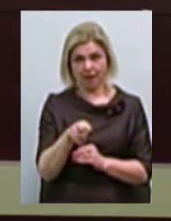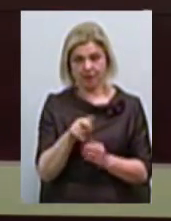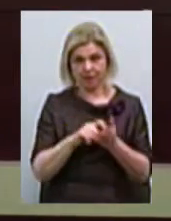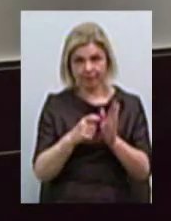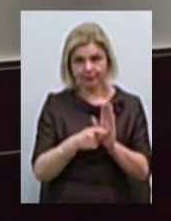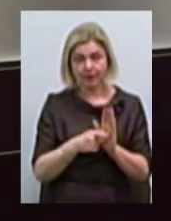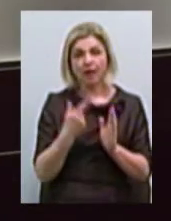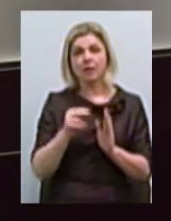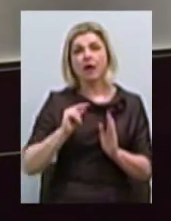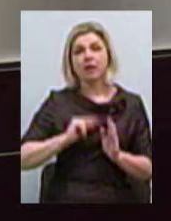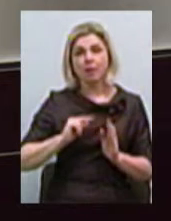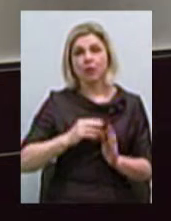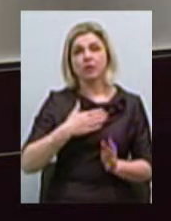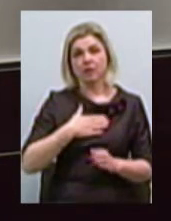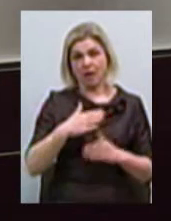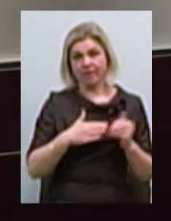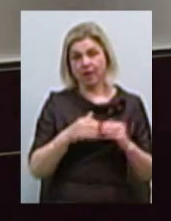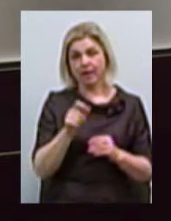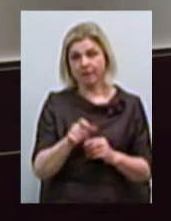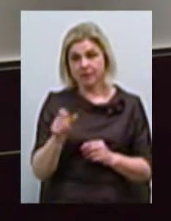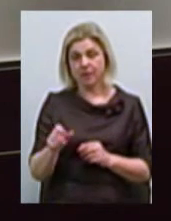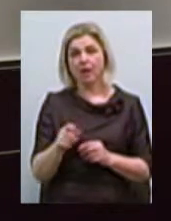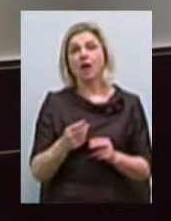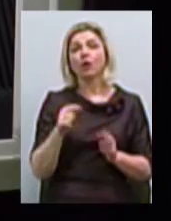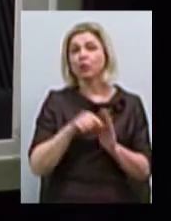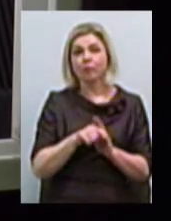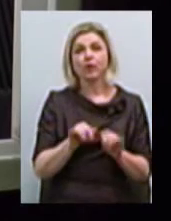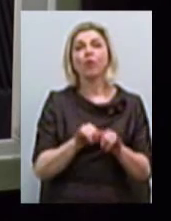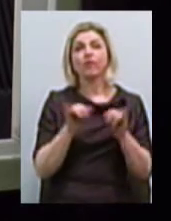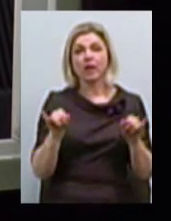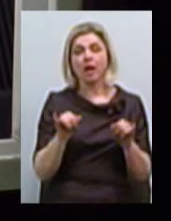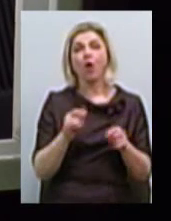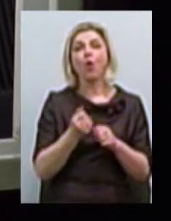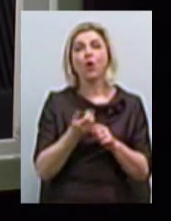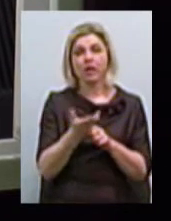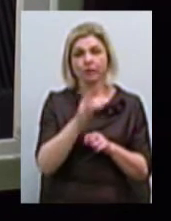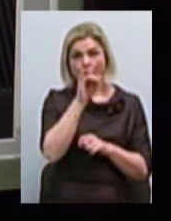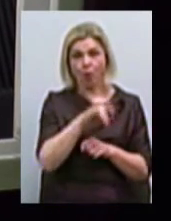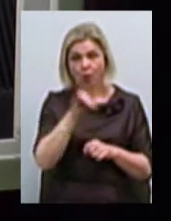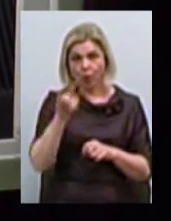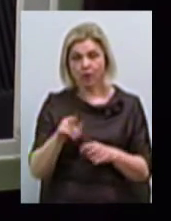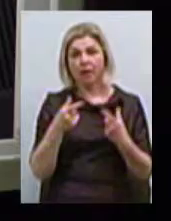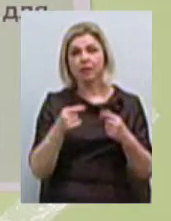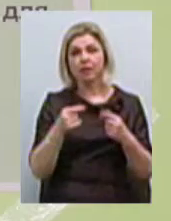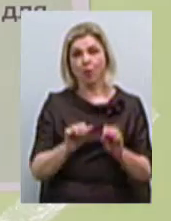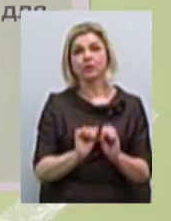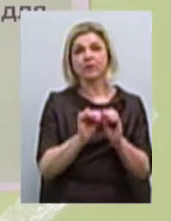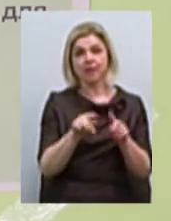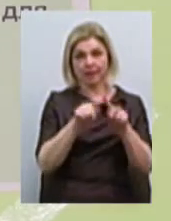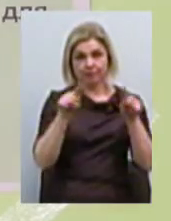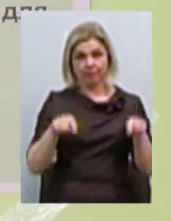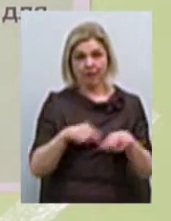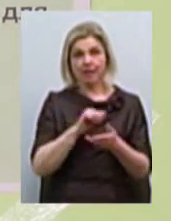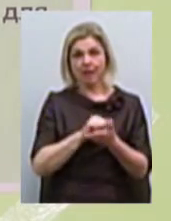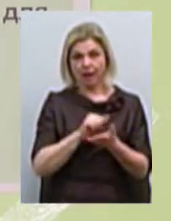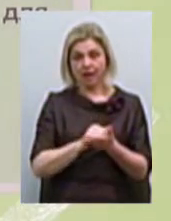де працюють наші фахівці, тобто збільшили кількість вікон, де можна здати декларацію. Це тут на